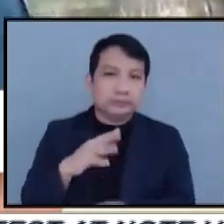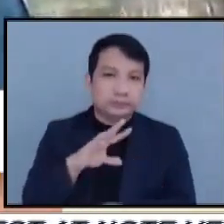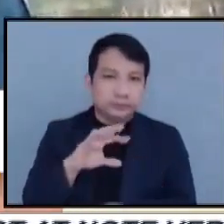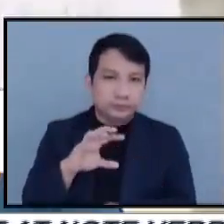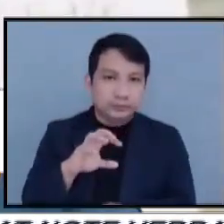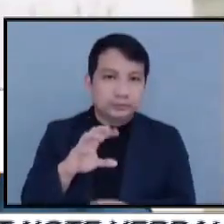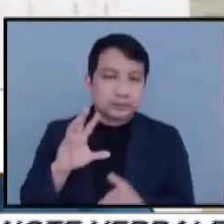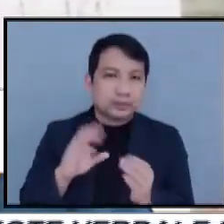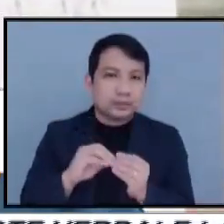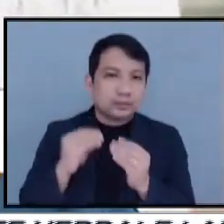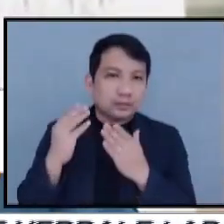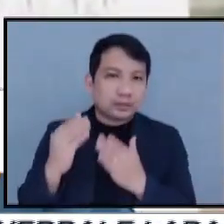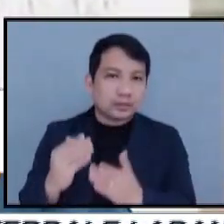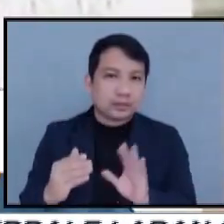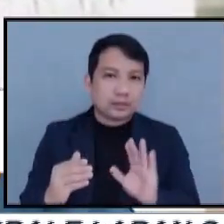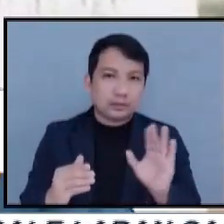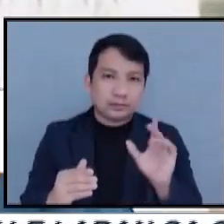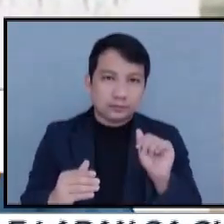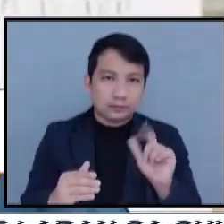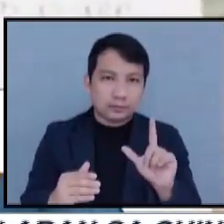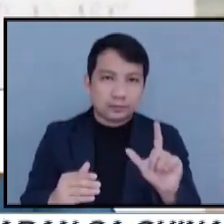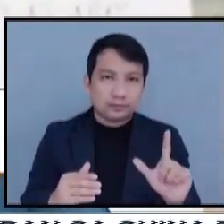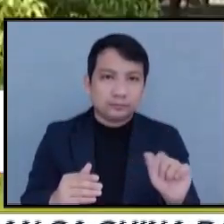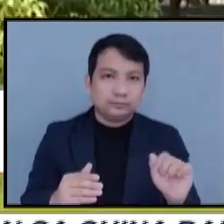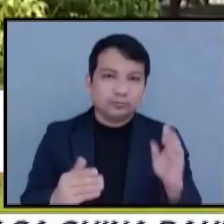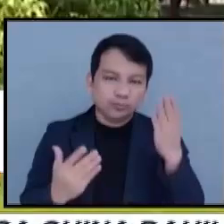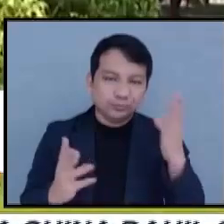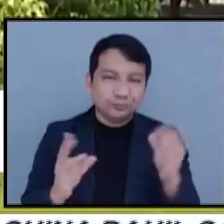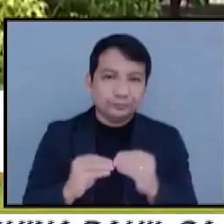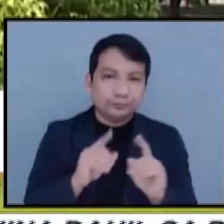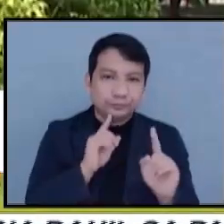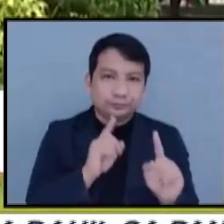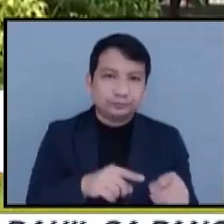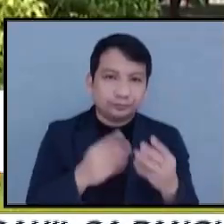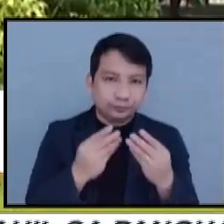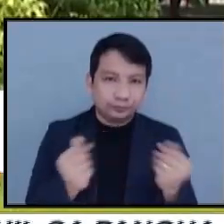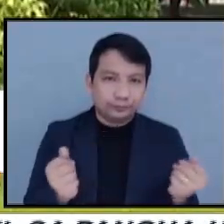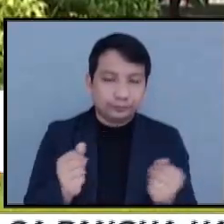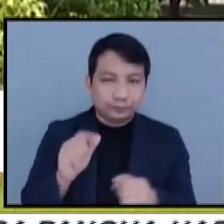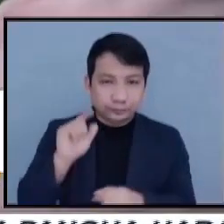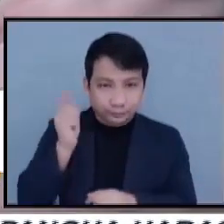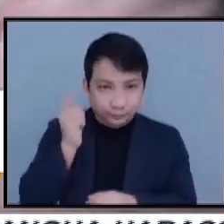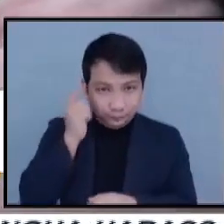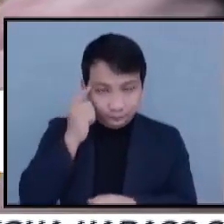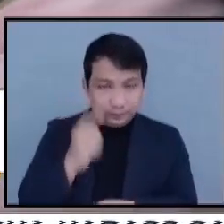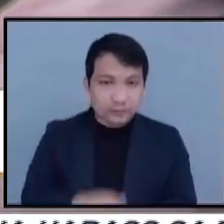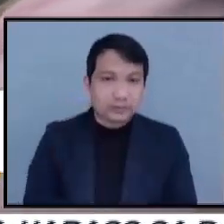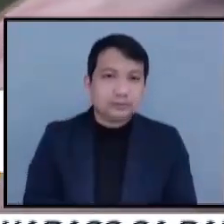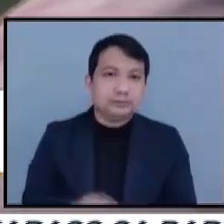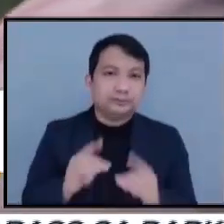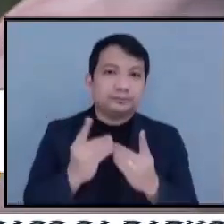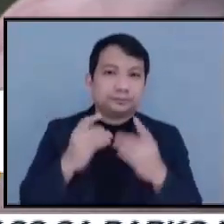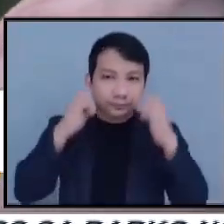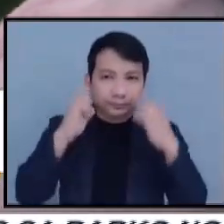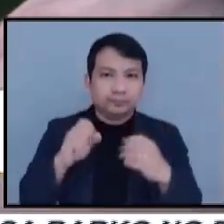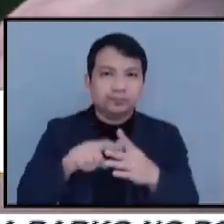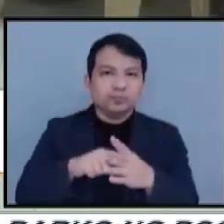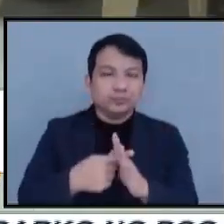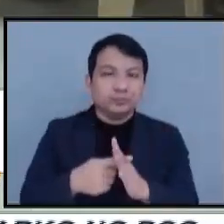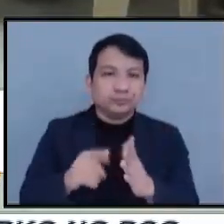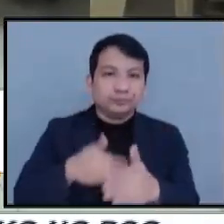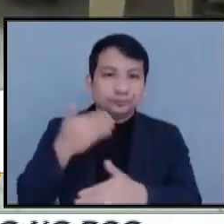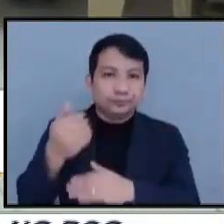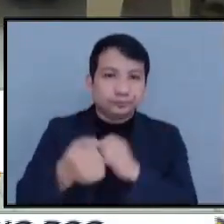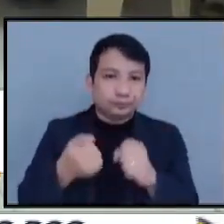ng mga guro tulad ni Alan, tutugunan na ng pamahalaan. Ayon kasi sa Department of Education, magsisimula na sa susunod na taon